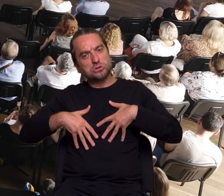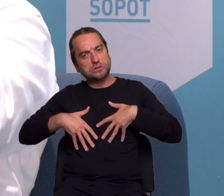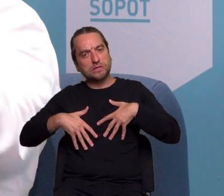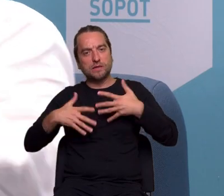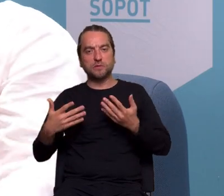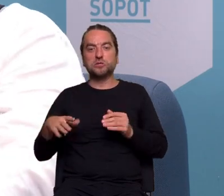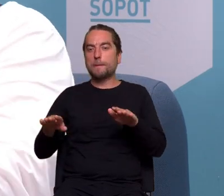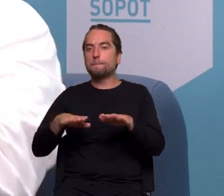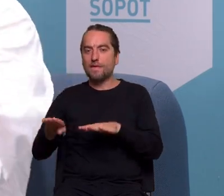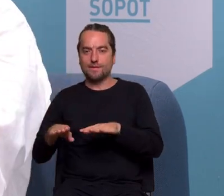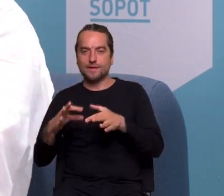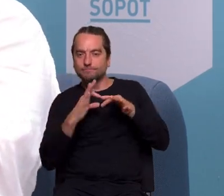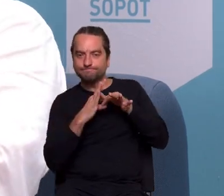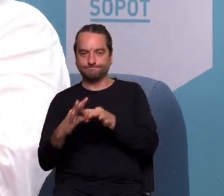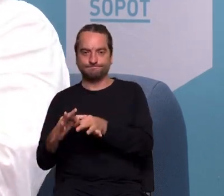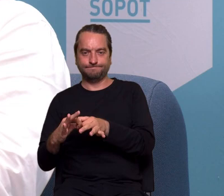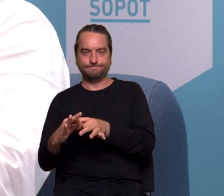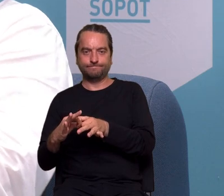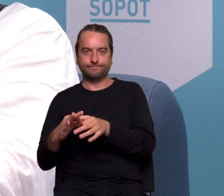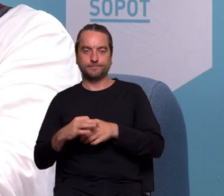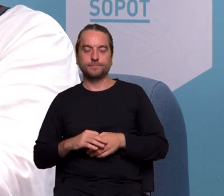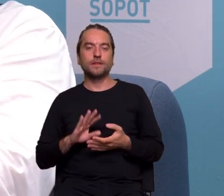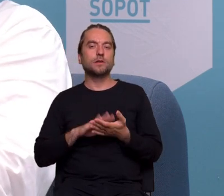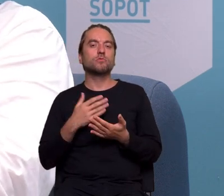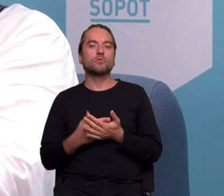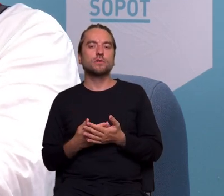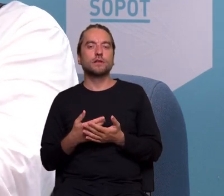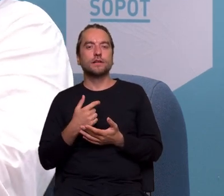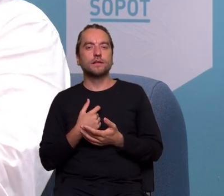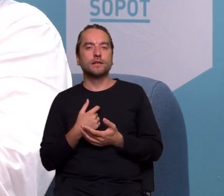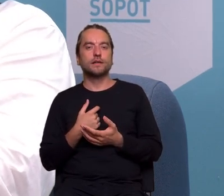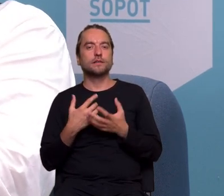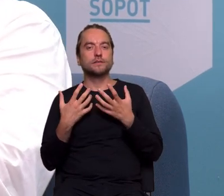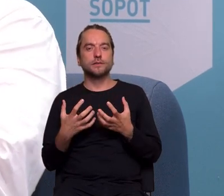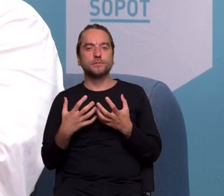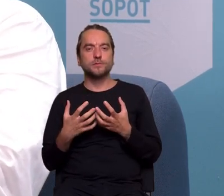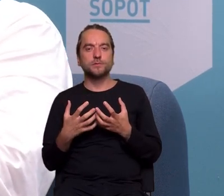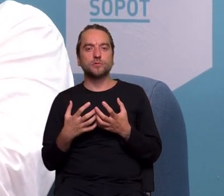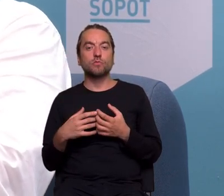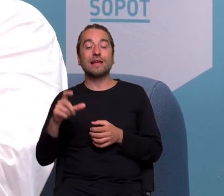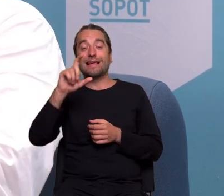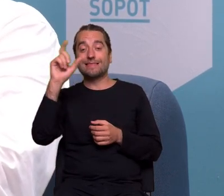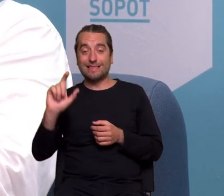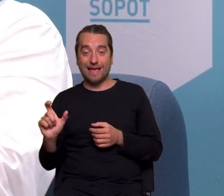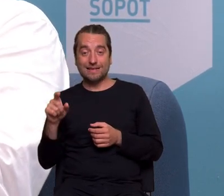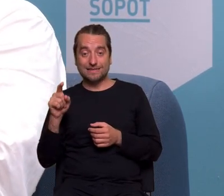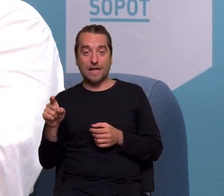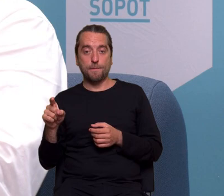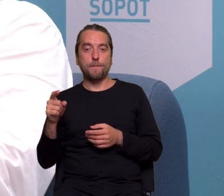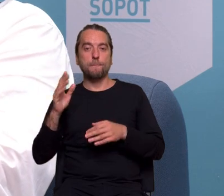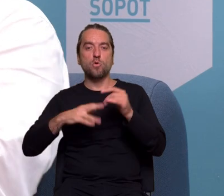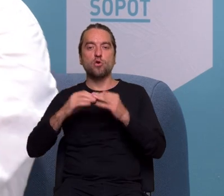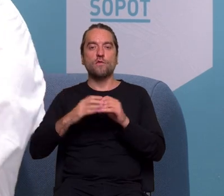jakiegoś miejsca, w którym jesteśmy. Na przykład ja bardzo bym chciał żeby w Gdańsku były budowane domy, które